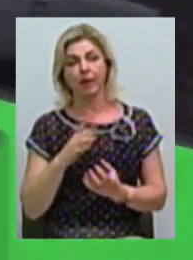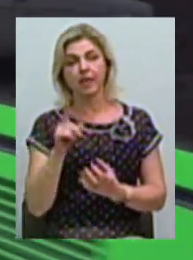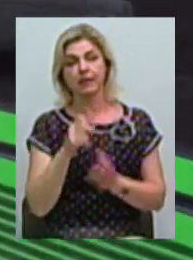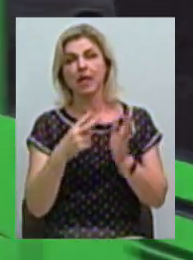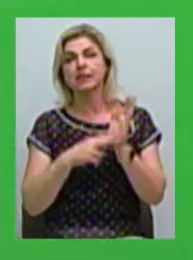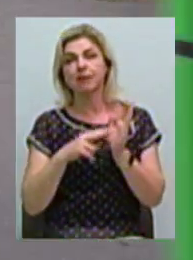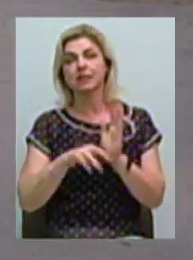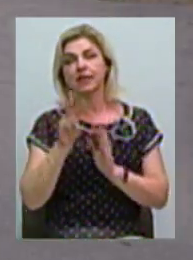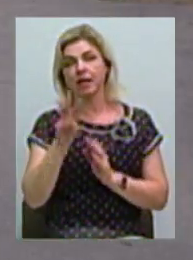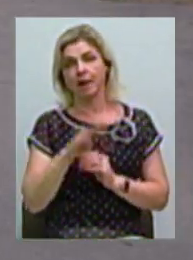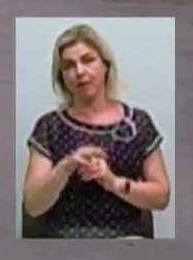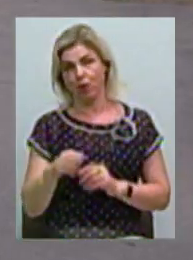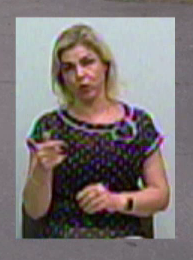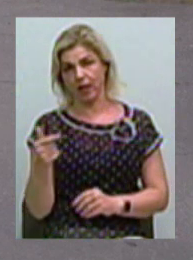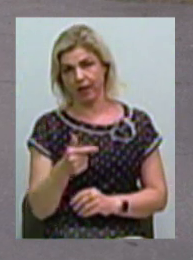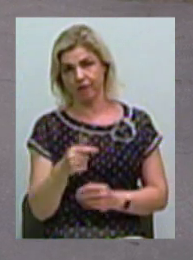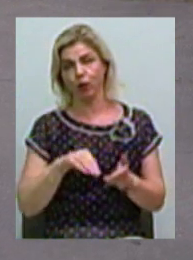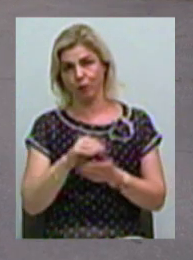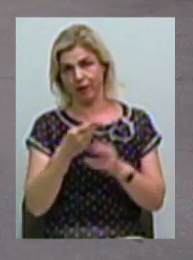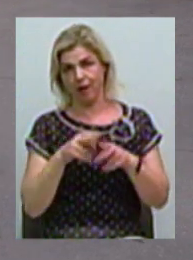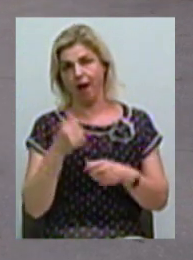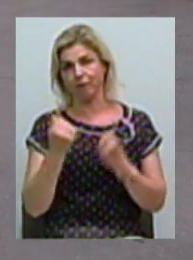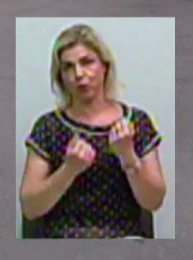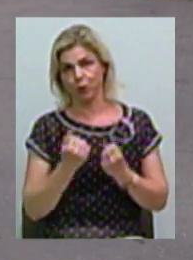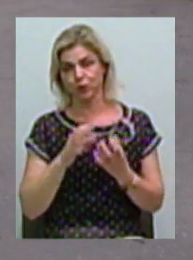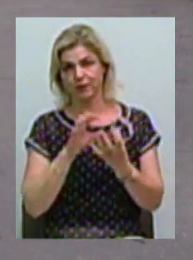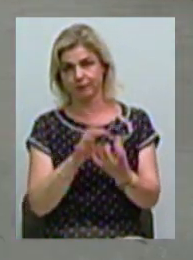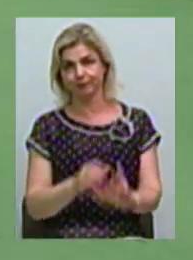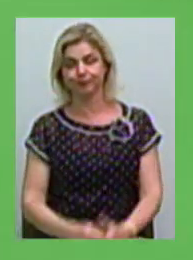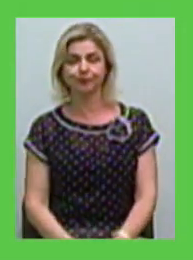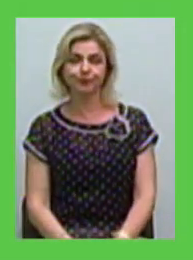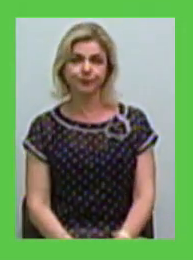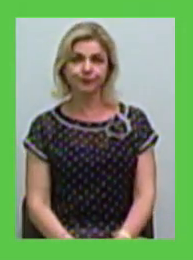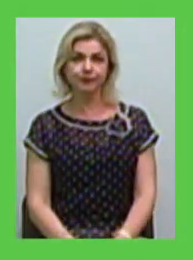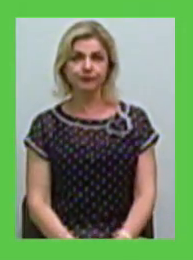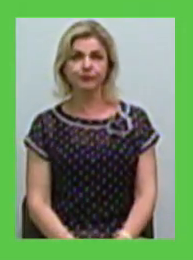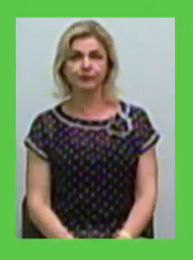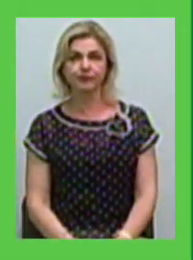мільйони гривень. Ніна Булах, Ігор Чорний, новини ЮА Миколаїв.